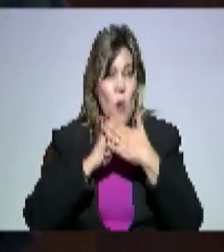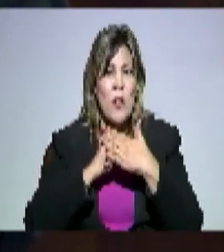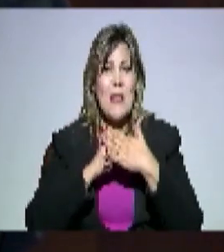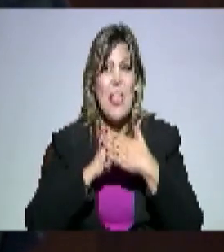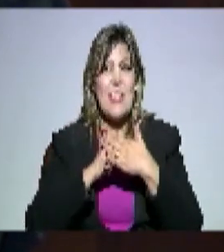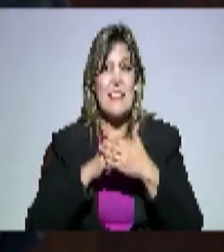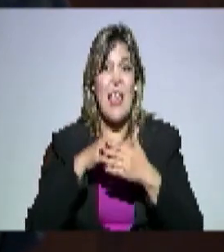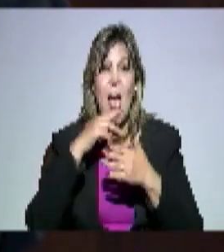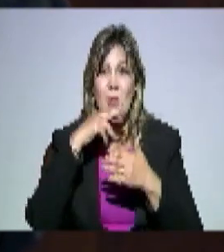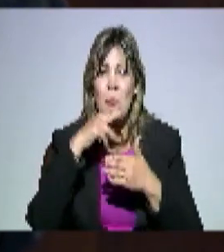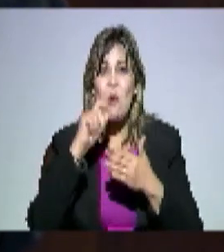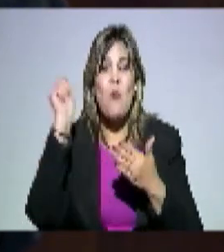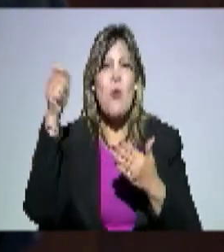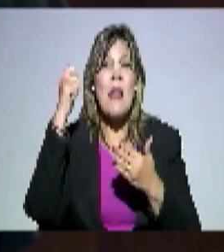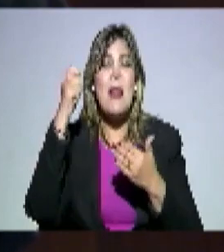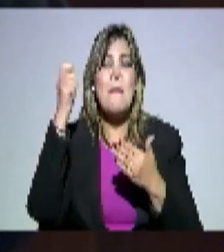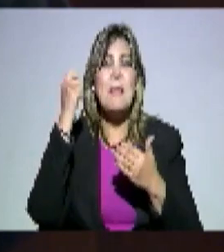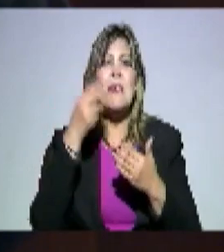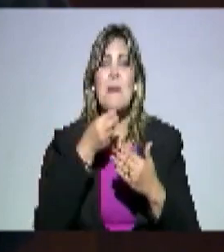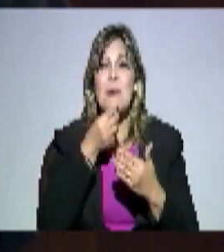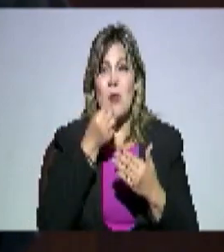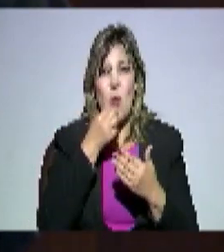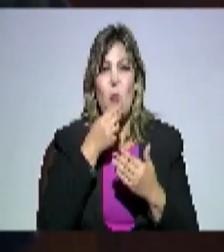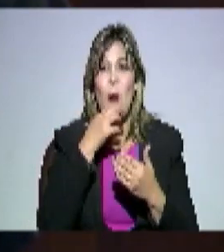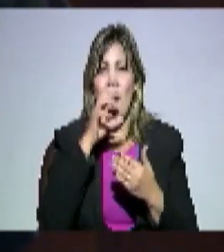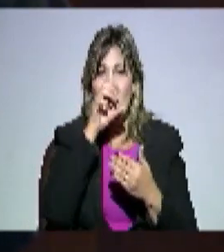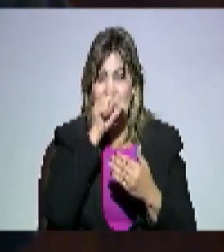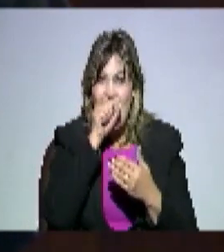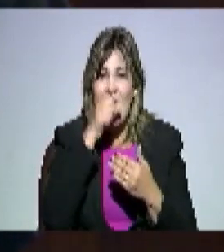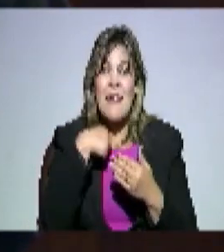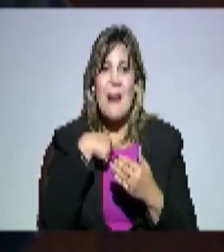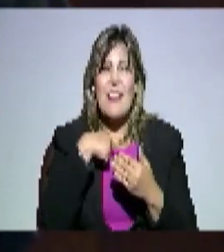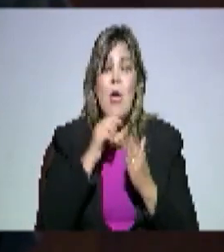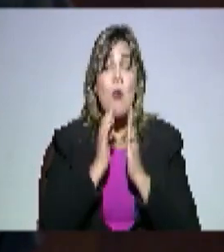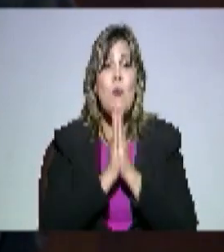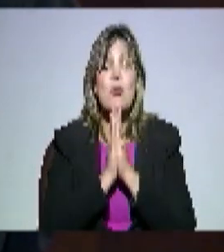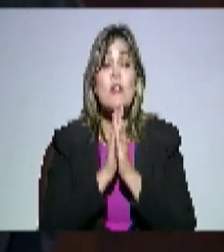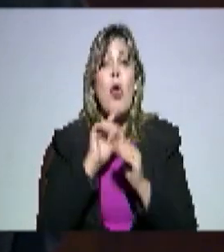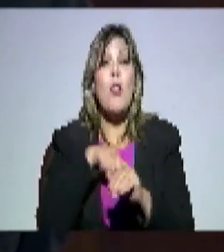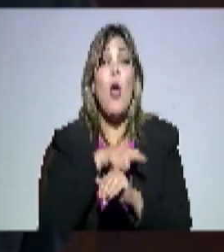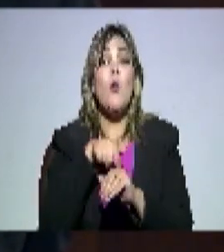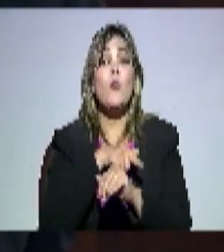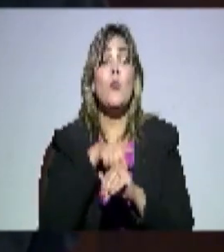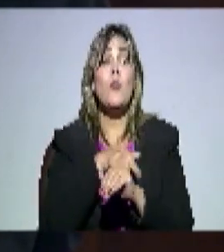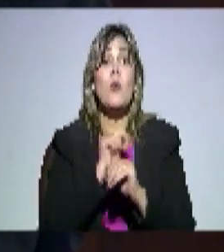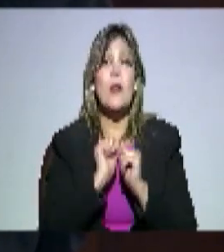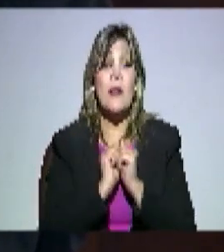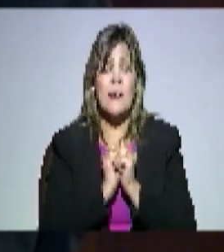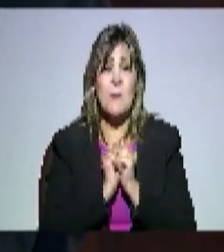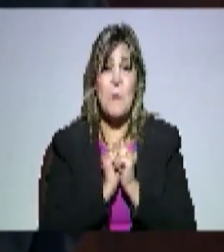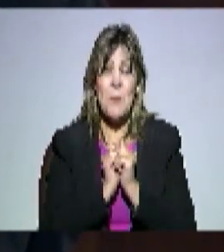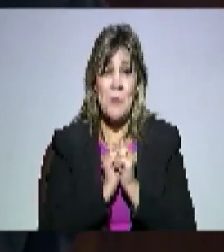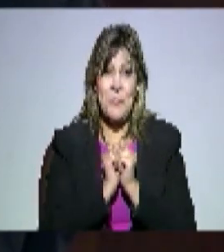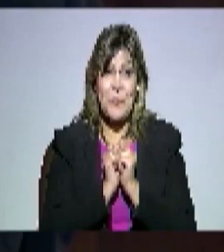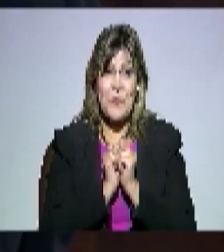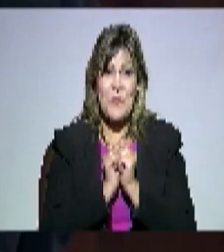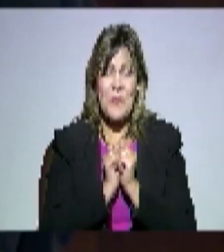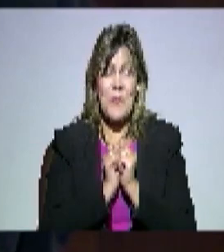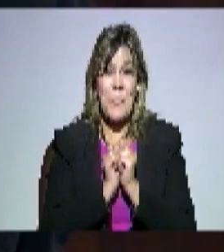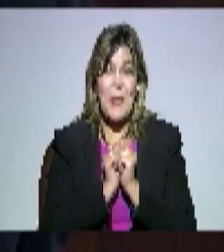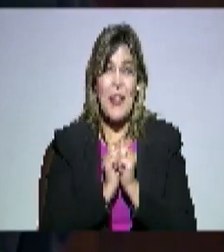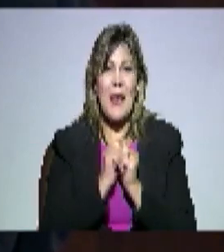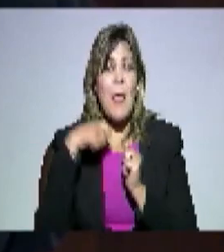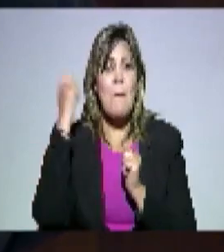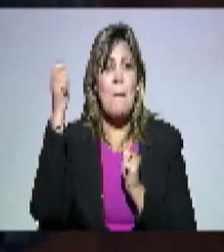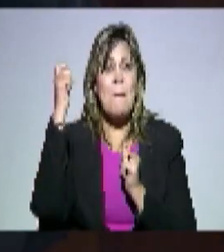قاعد بيقول المزامير بتاعته في سره وقاعد يصلي كل حين يصلي كل حين